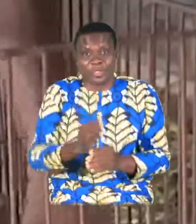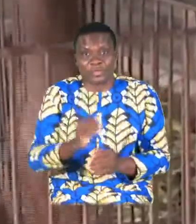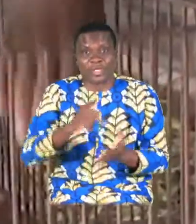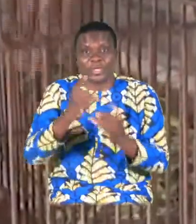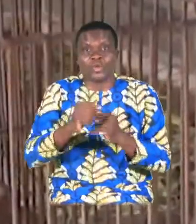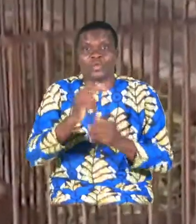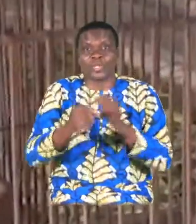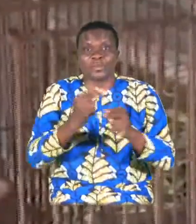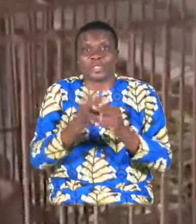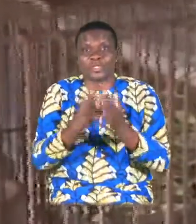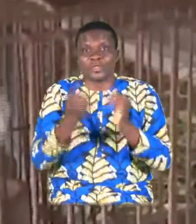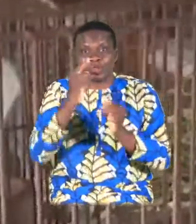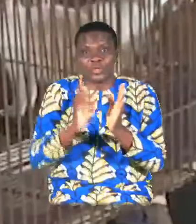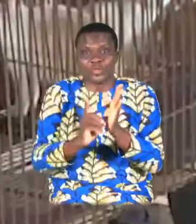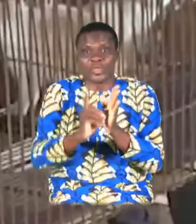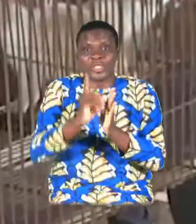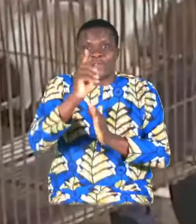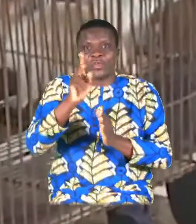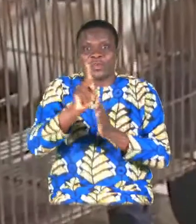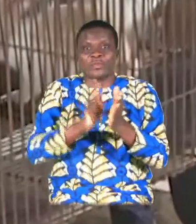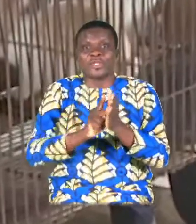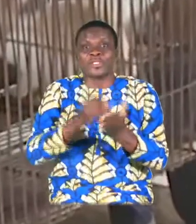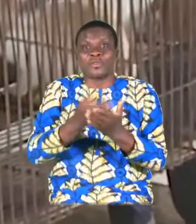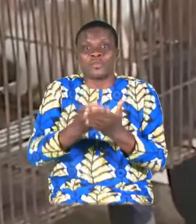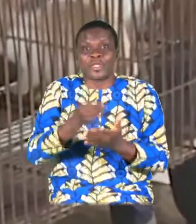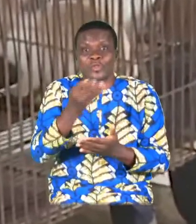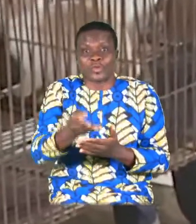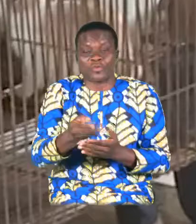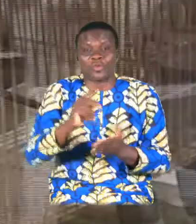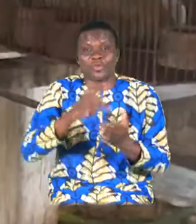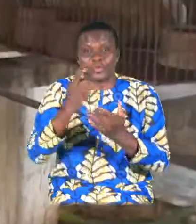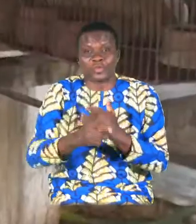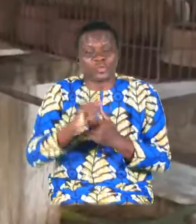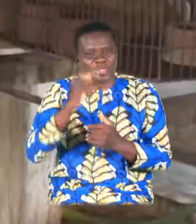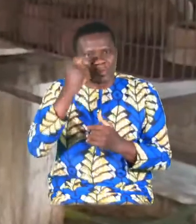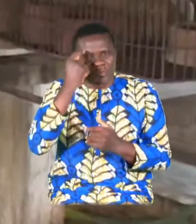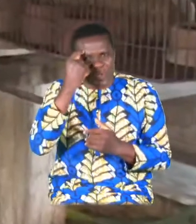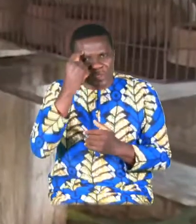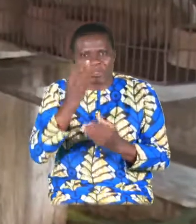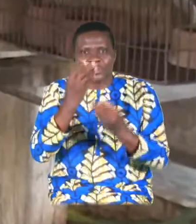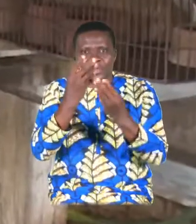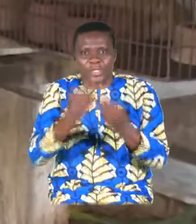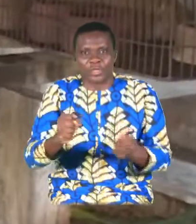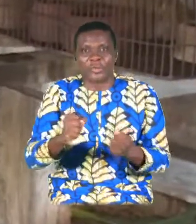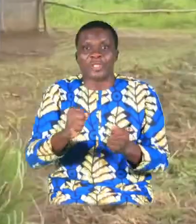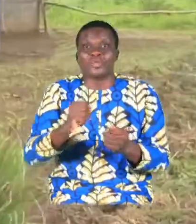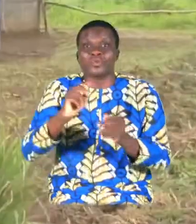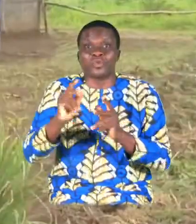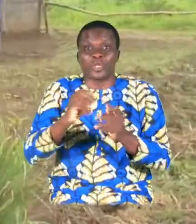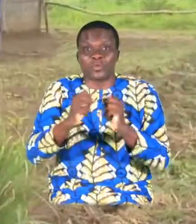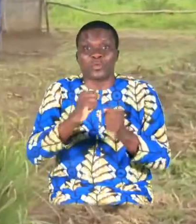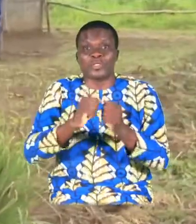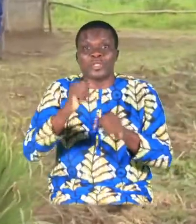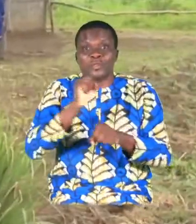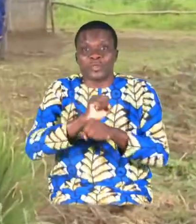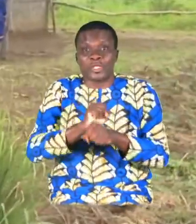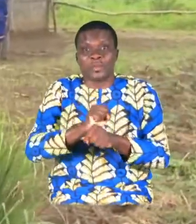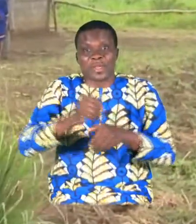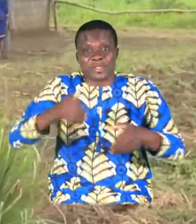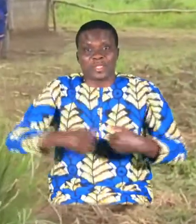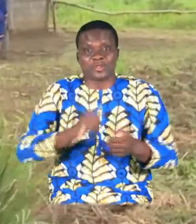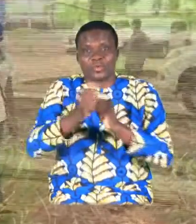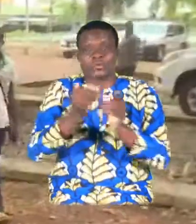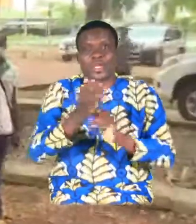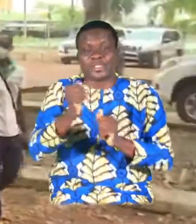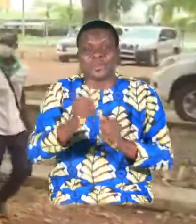programme des Nations Unies pour le développement principal bailleur de fonds du projet pense que la résolution de la problématique de l'emploi des jeunes passe